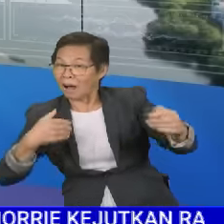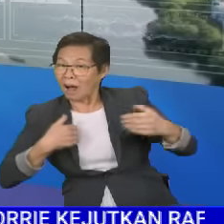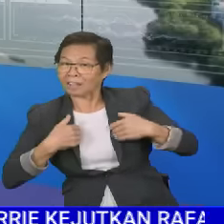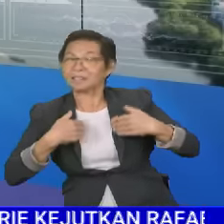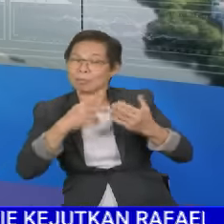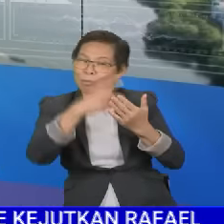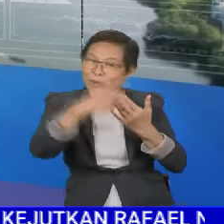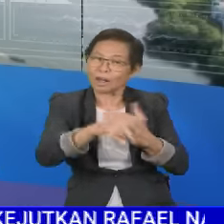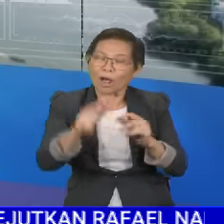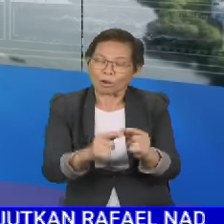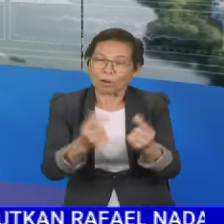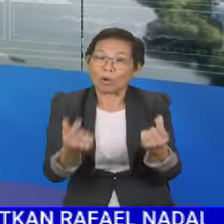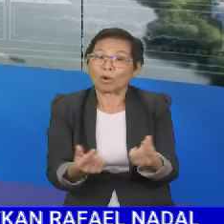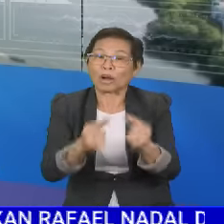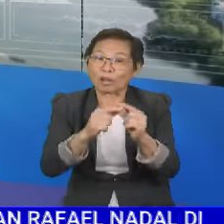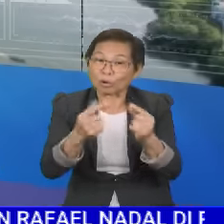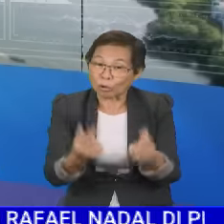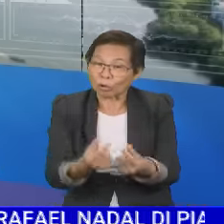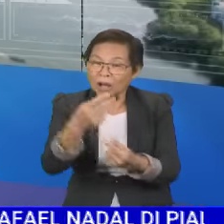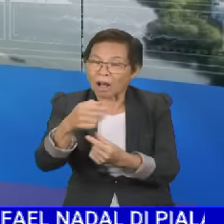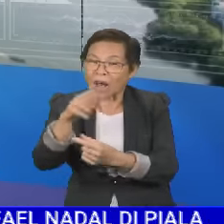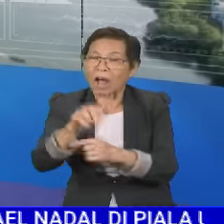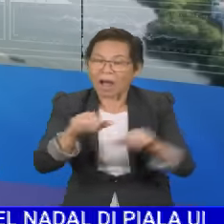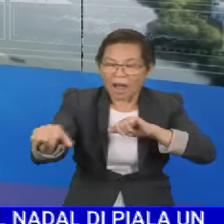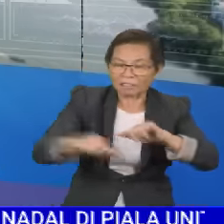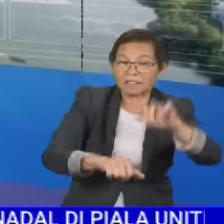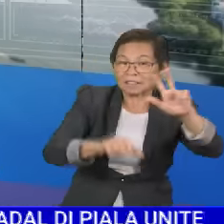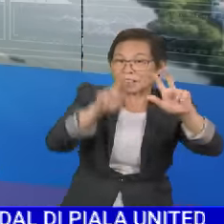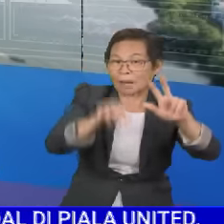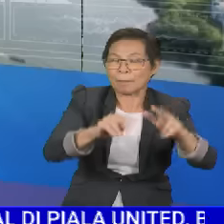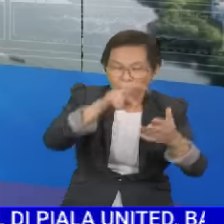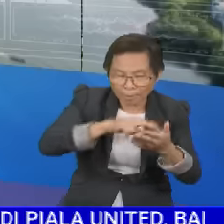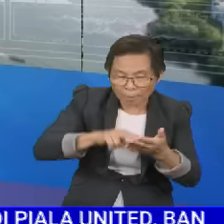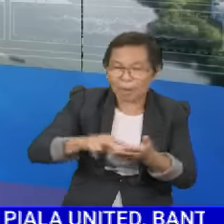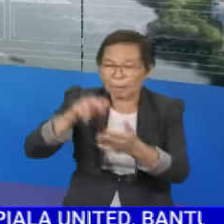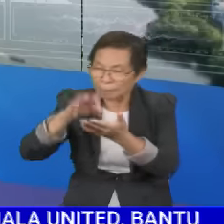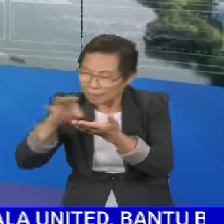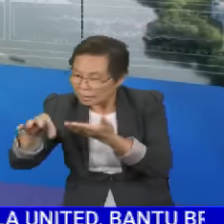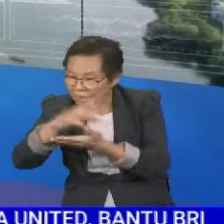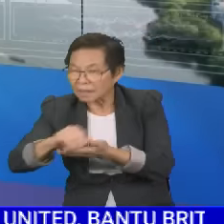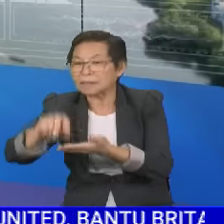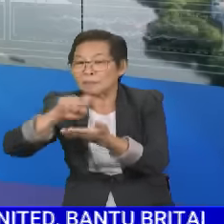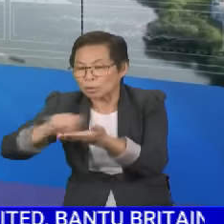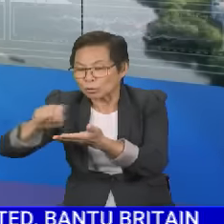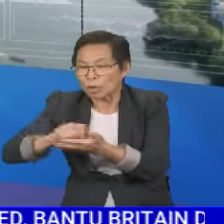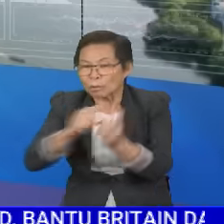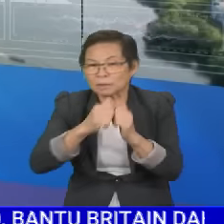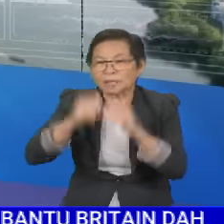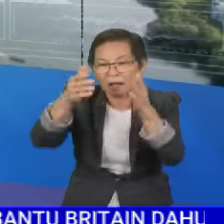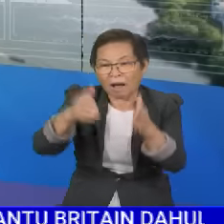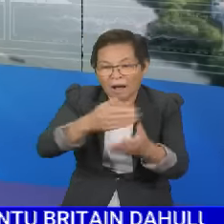anti isi dengan Quran Hawa activity 3M yaitu membaca mengira dan menulis bersama anak-anak